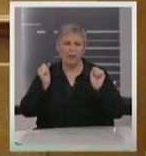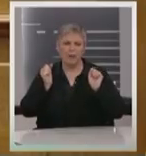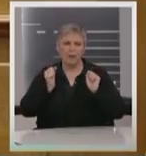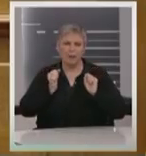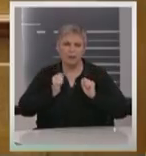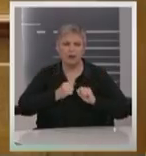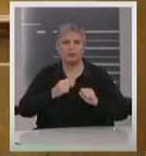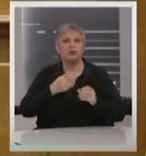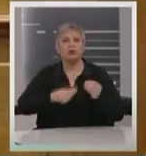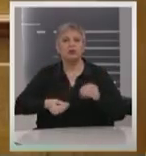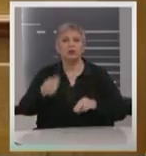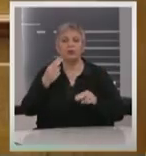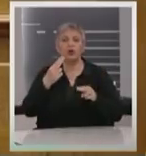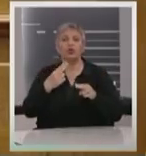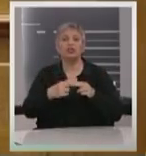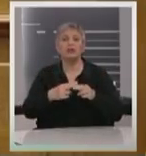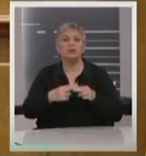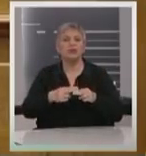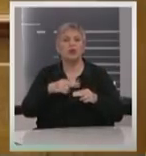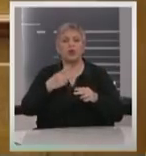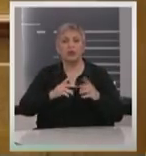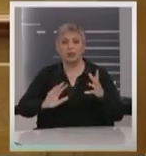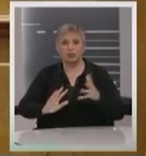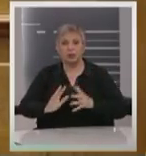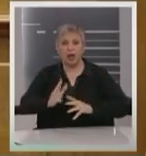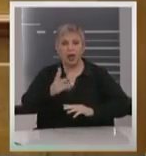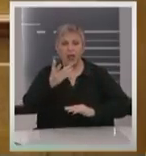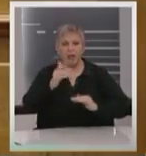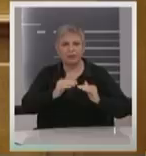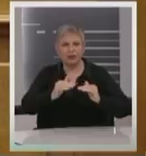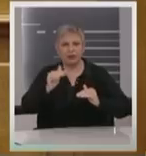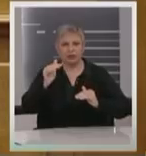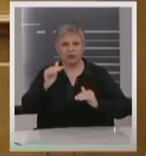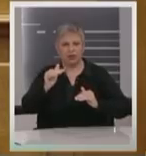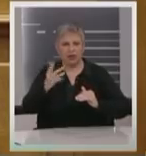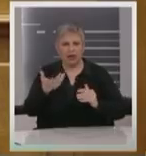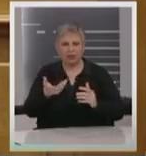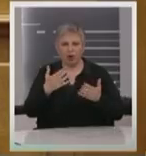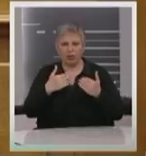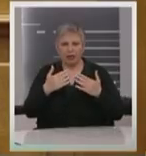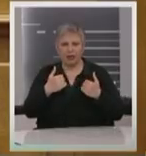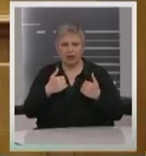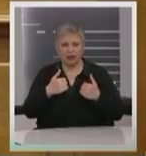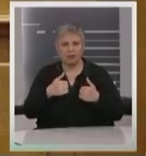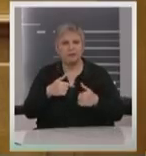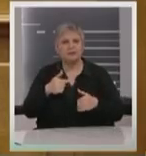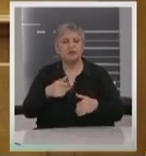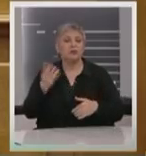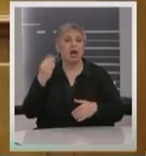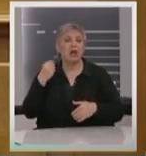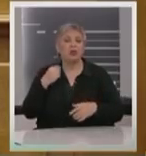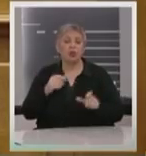με σημαντικότερο αυτόν του ρυθμού ανάπτυξης. Καθαρή έξοδος, το ακούσαμε και σήμερα αυτόν τον